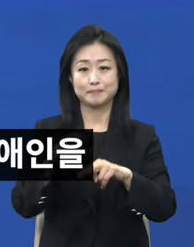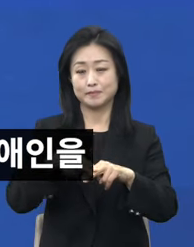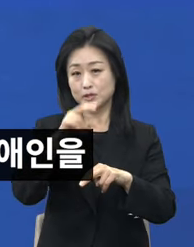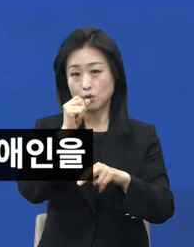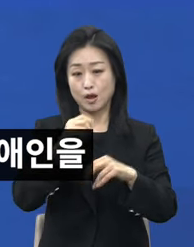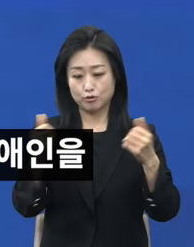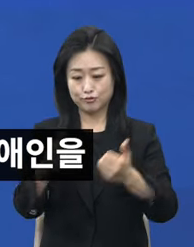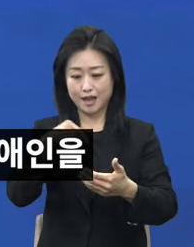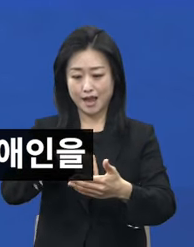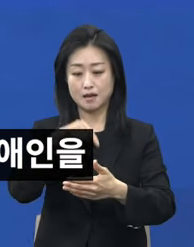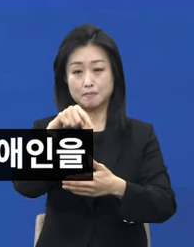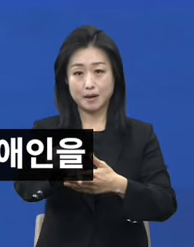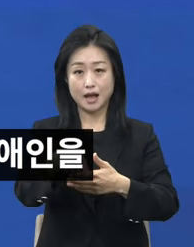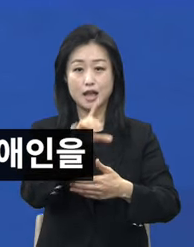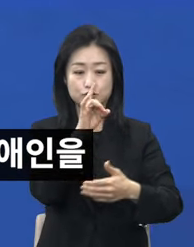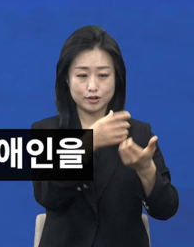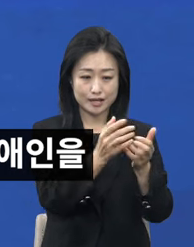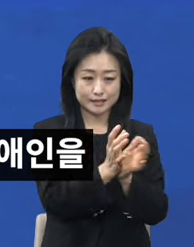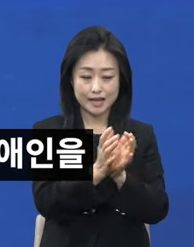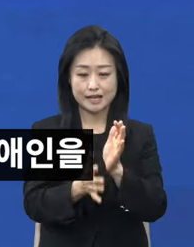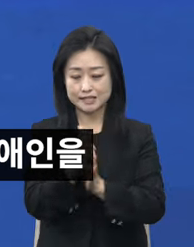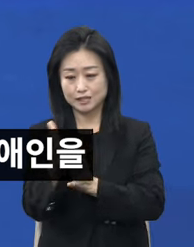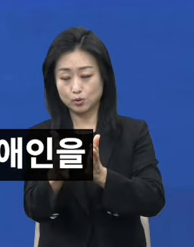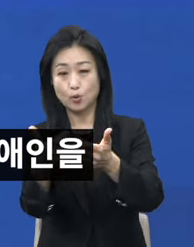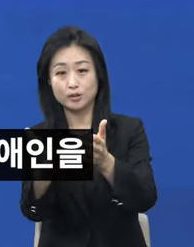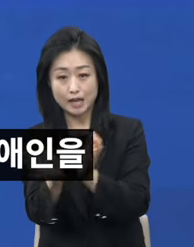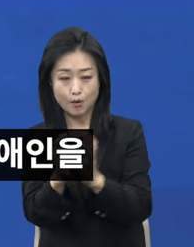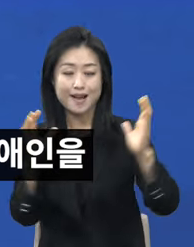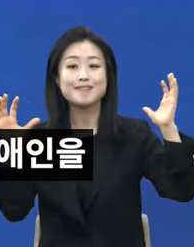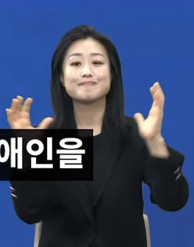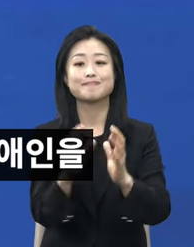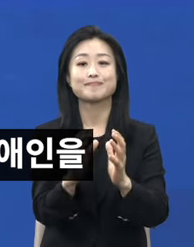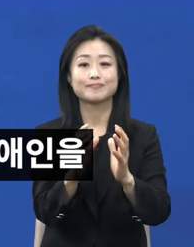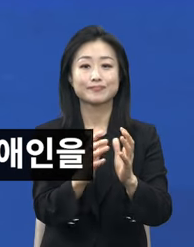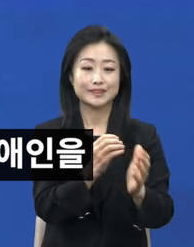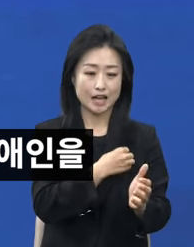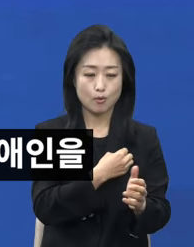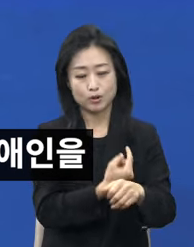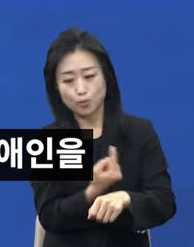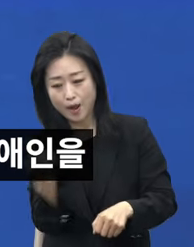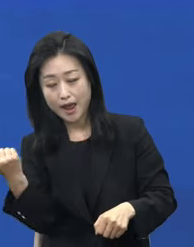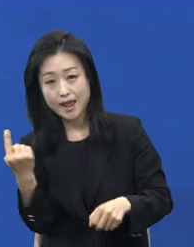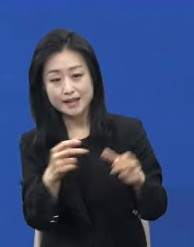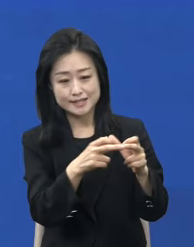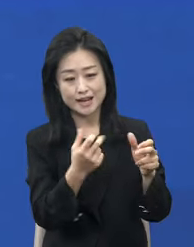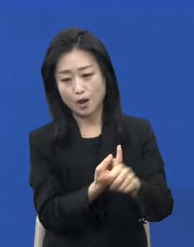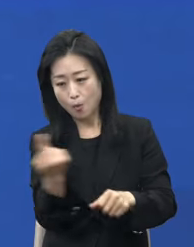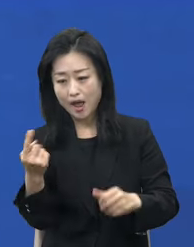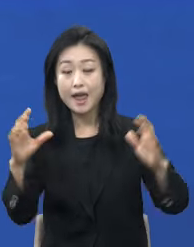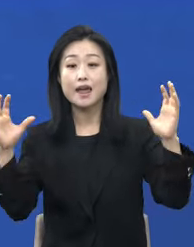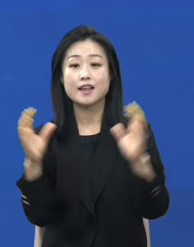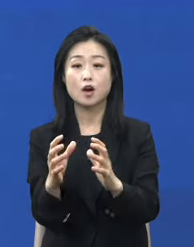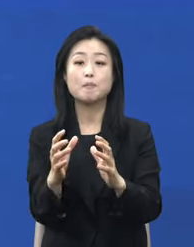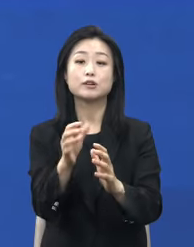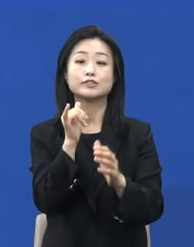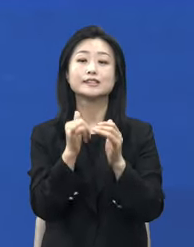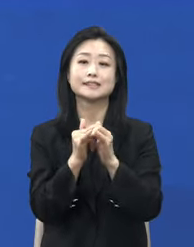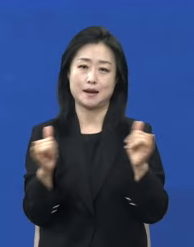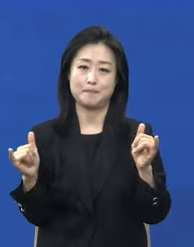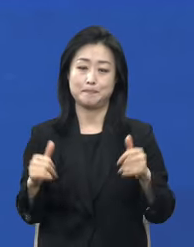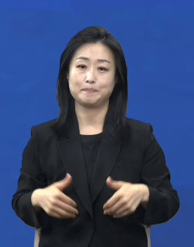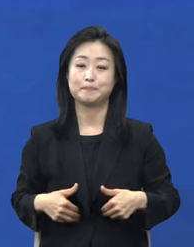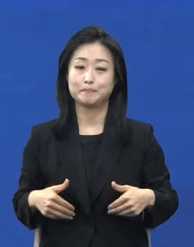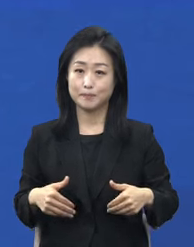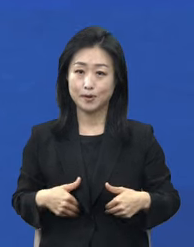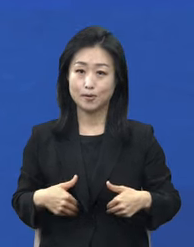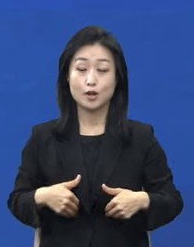국회 안팎, 중앙당과 시도당, 당원과 비당원, 장애인과 비장애인을 협력할 수 있는 사람이어야